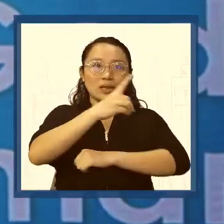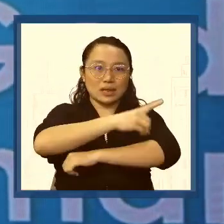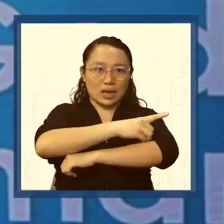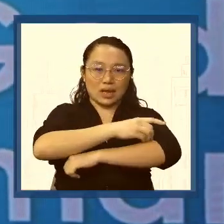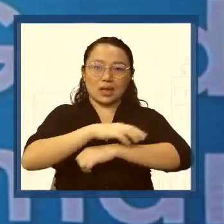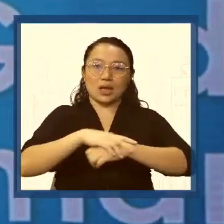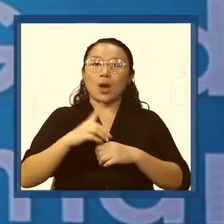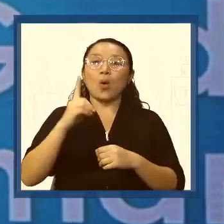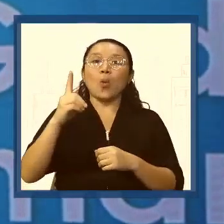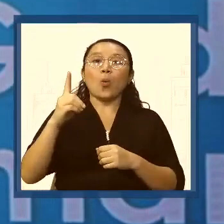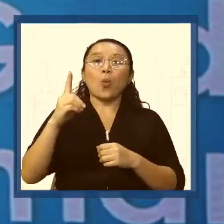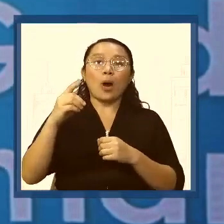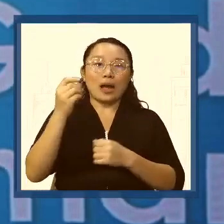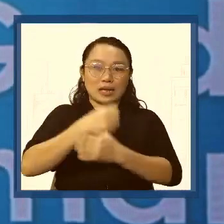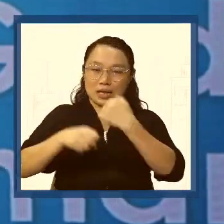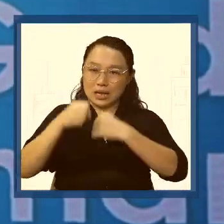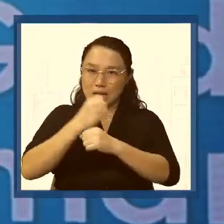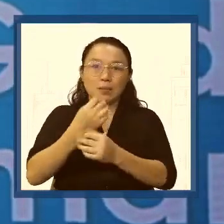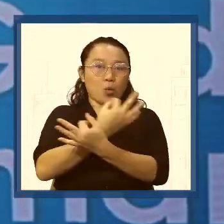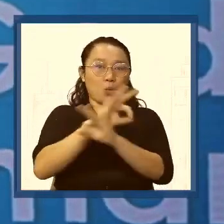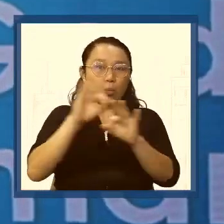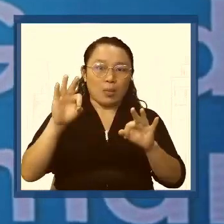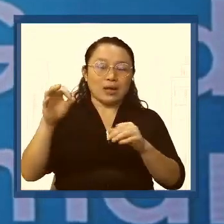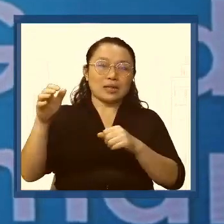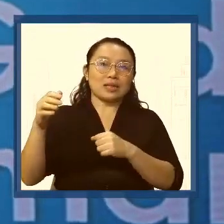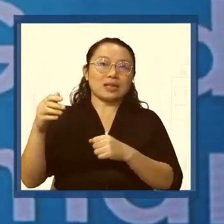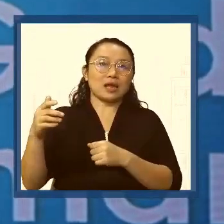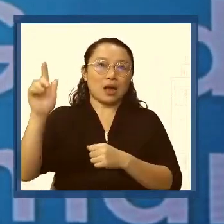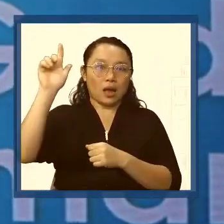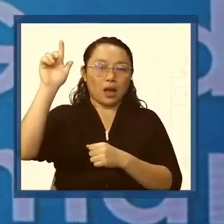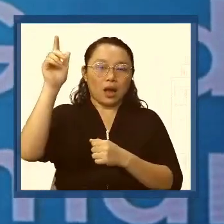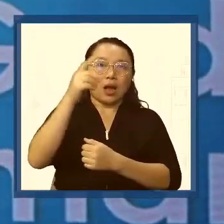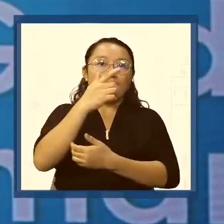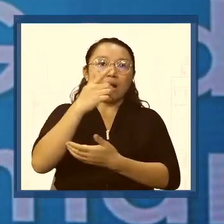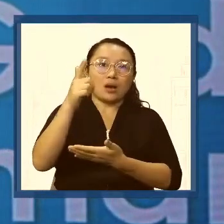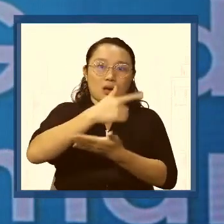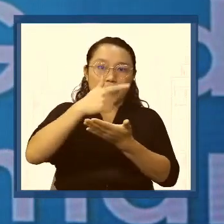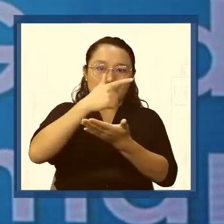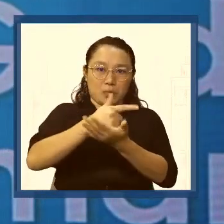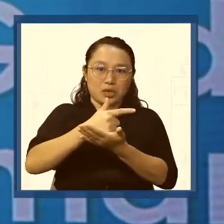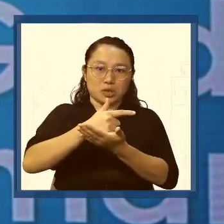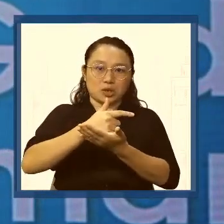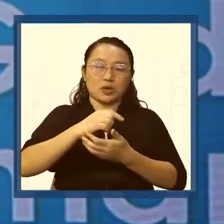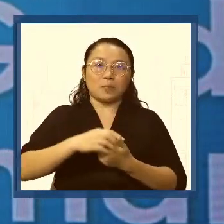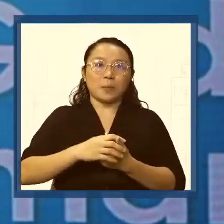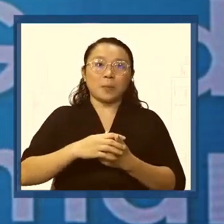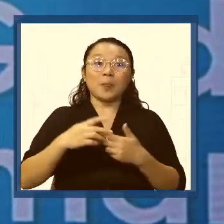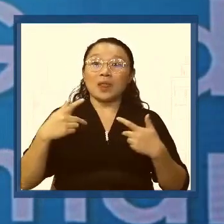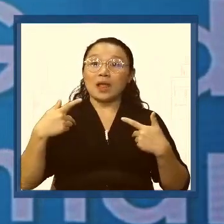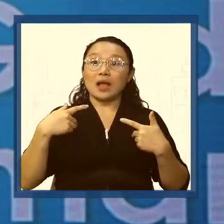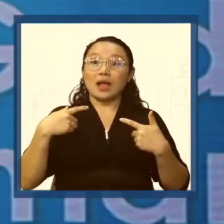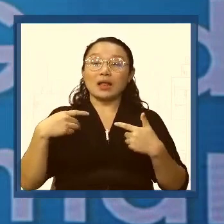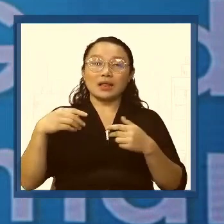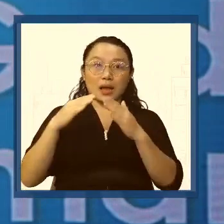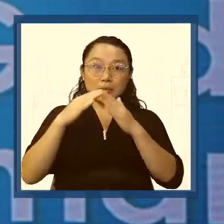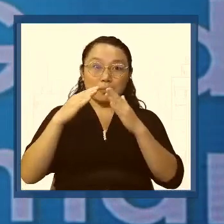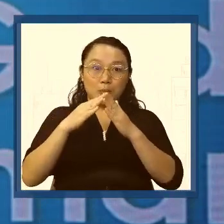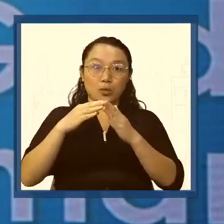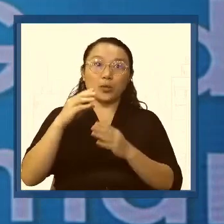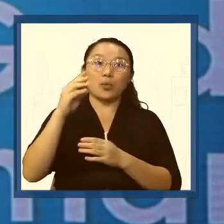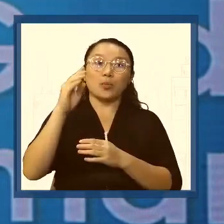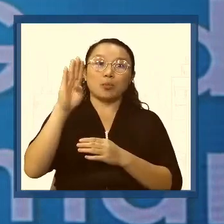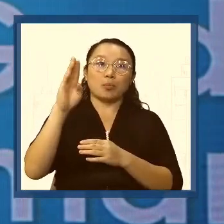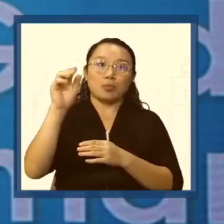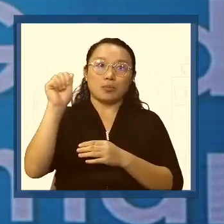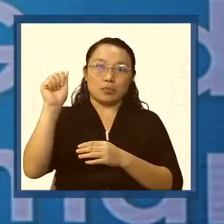1999, one year after my graduation, nagtanaw ko sa Discovery Channel, nagpuyo ko sa balay ni Brother Asinas sa Davao City, layman ko